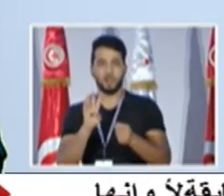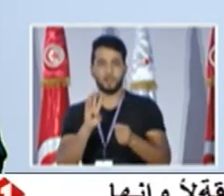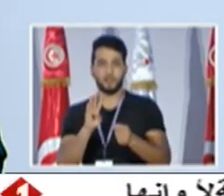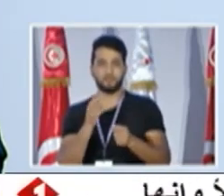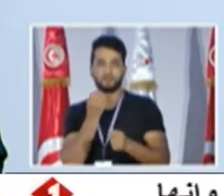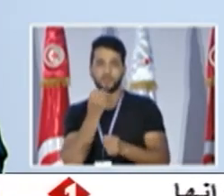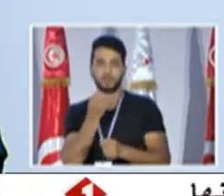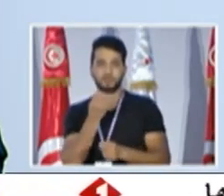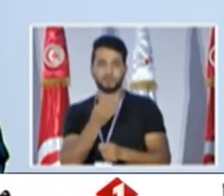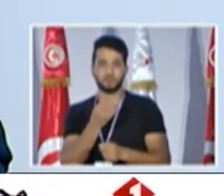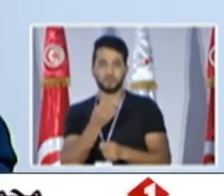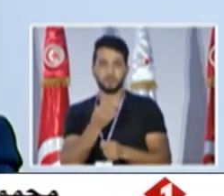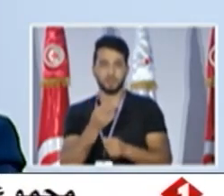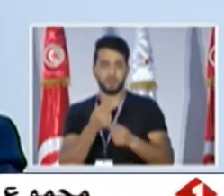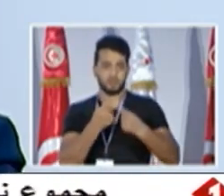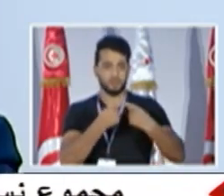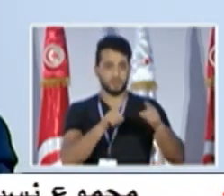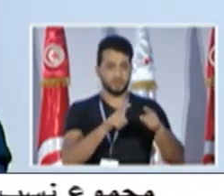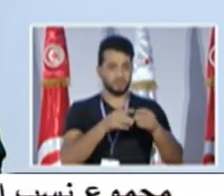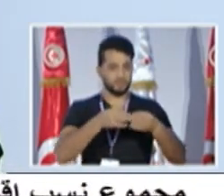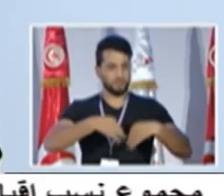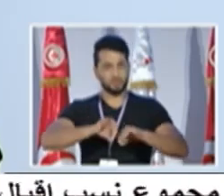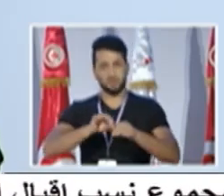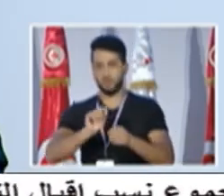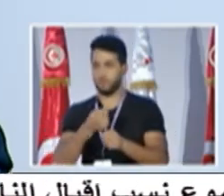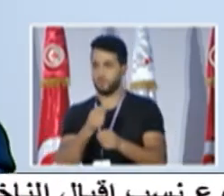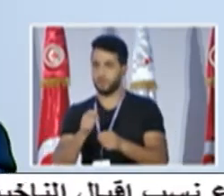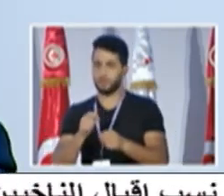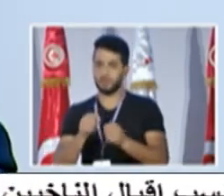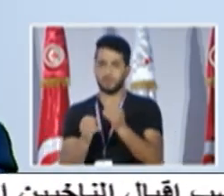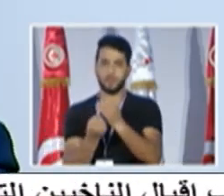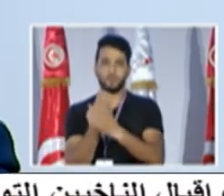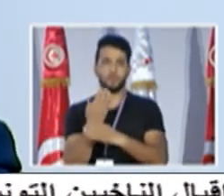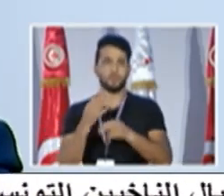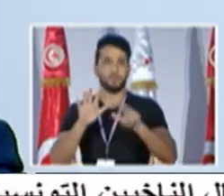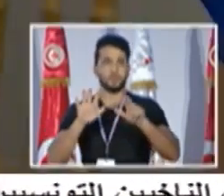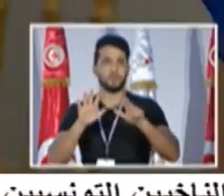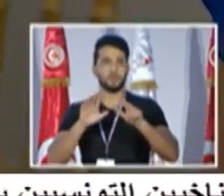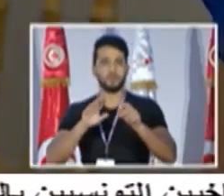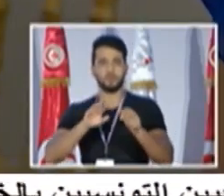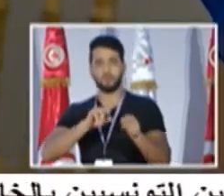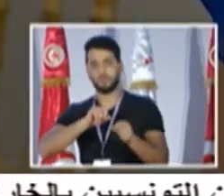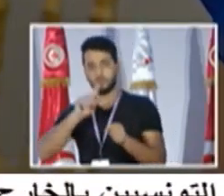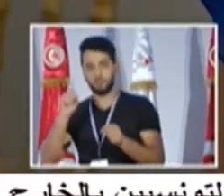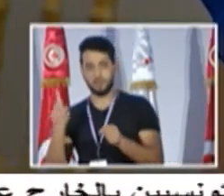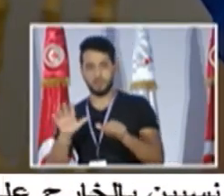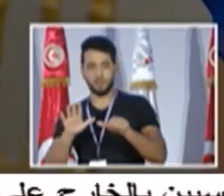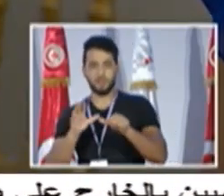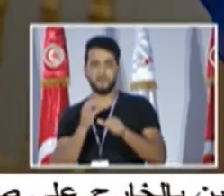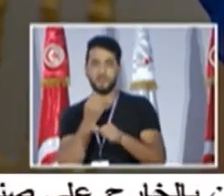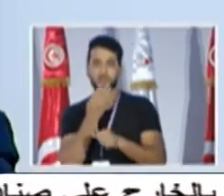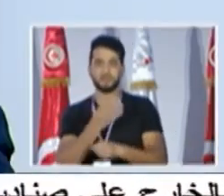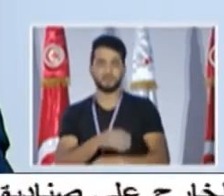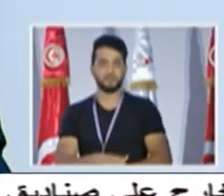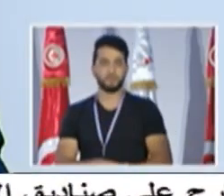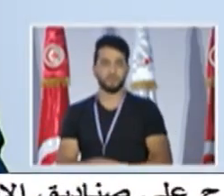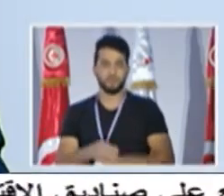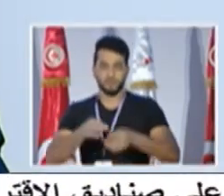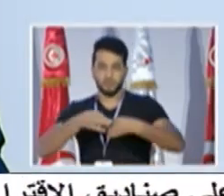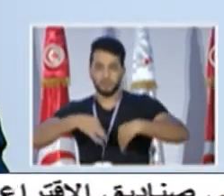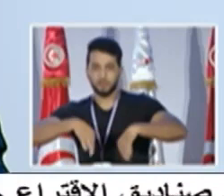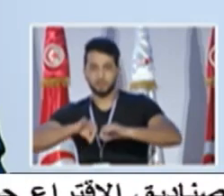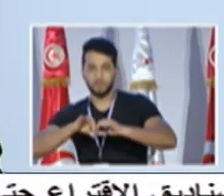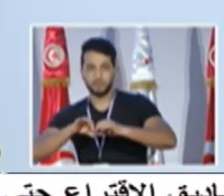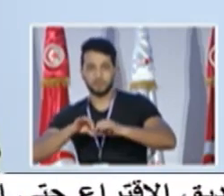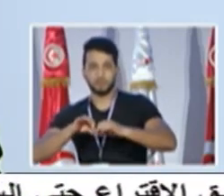على عكس المكاتب العاديه اللي تغلق في السياسات المراكز هي موجوده